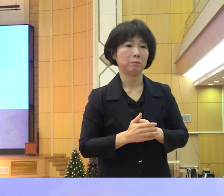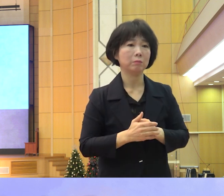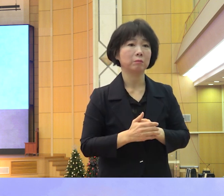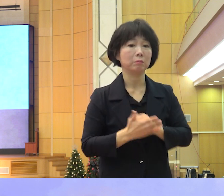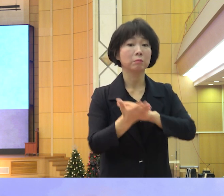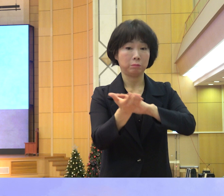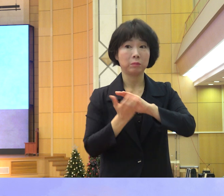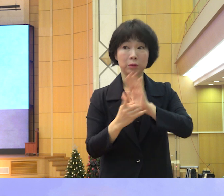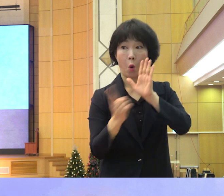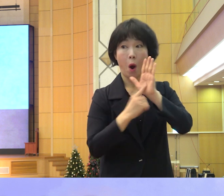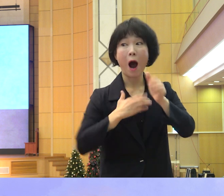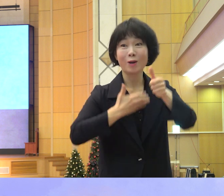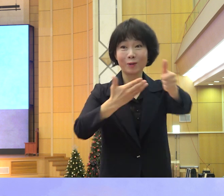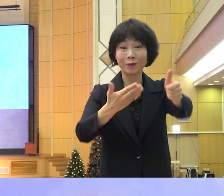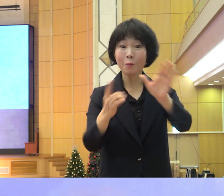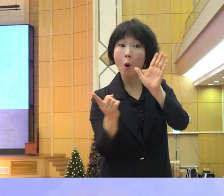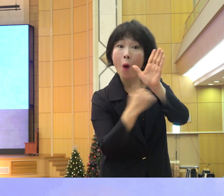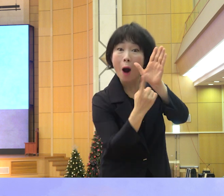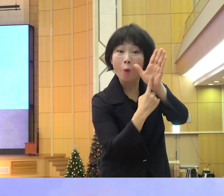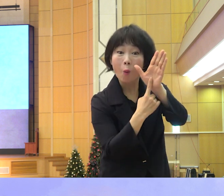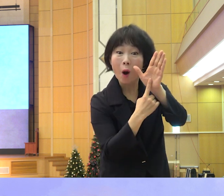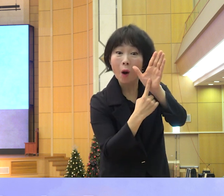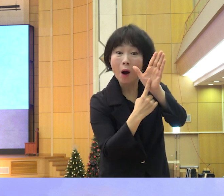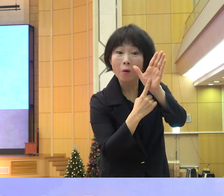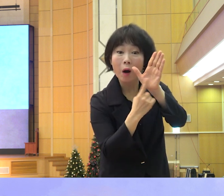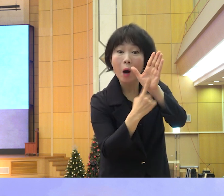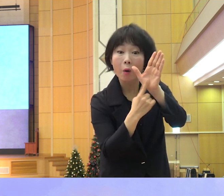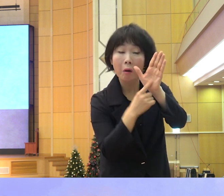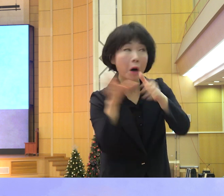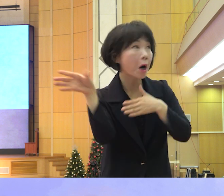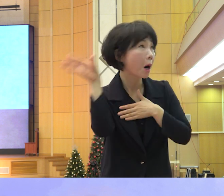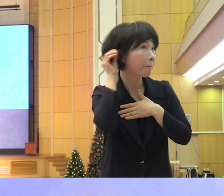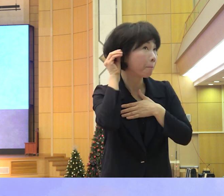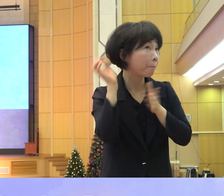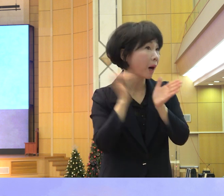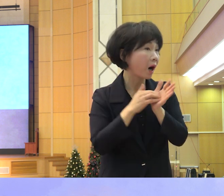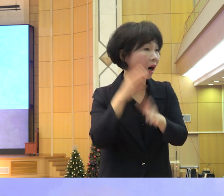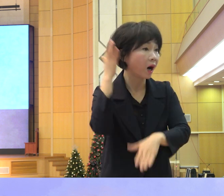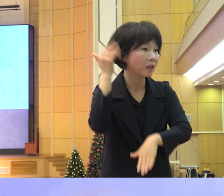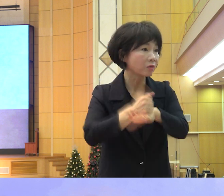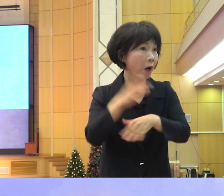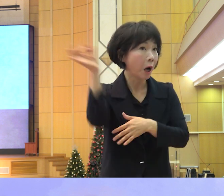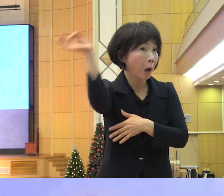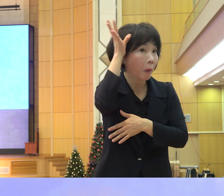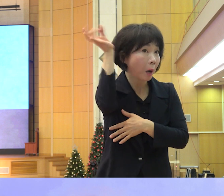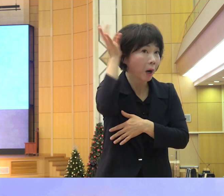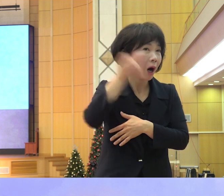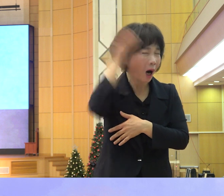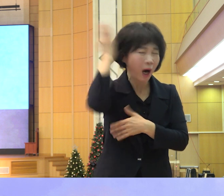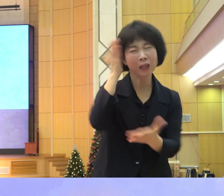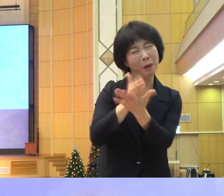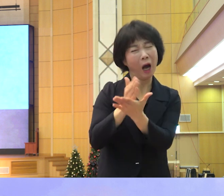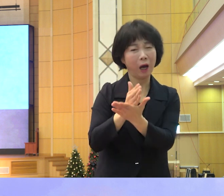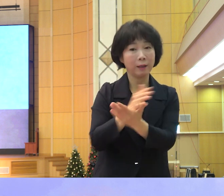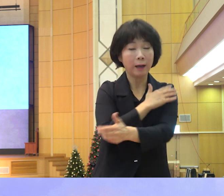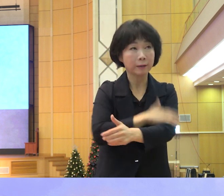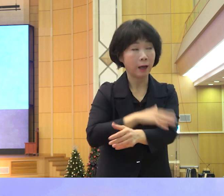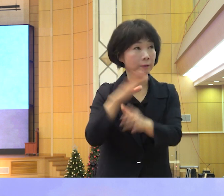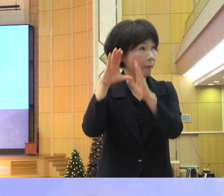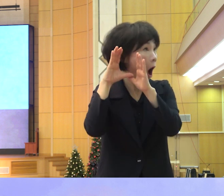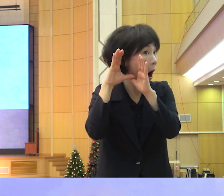혹시 광고 말씀 듣고 나중에 잊어버리면 안 됩니다. 혹시 필요한